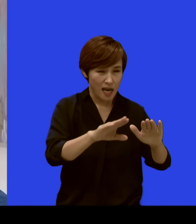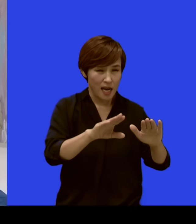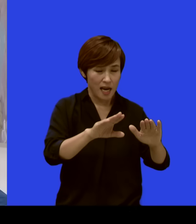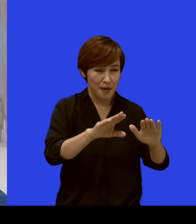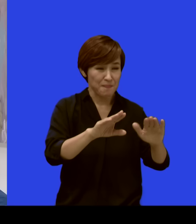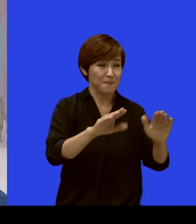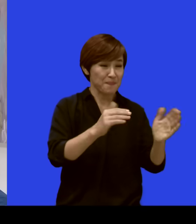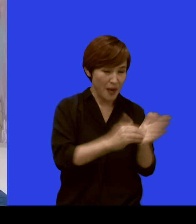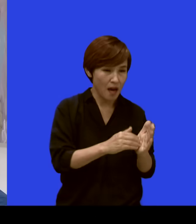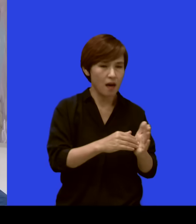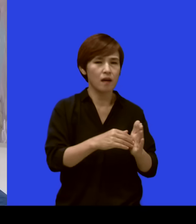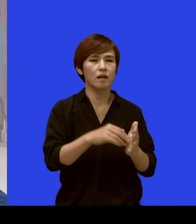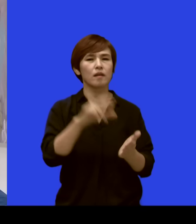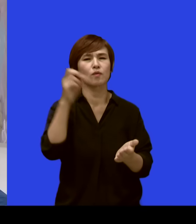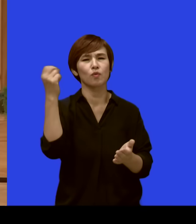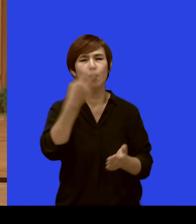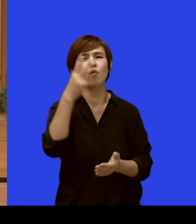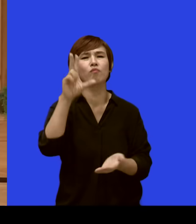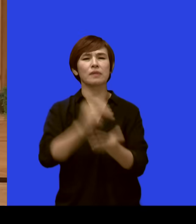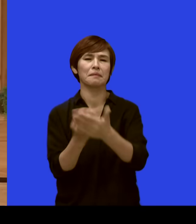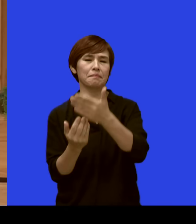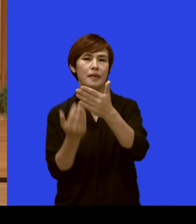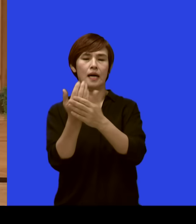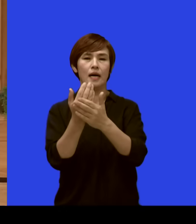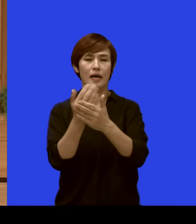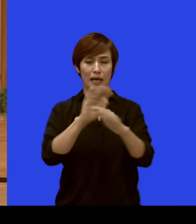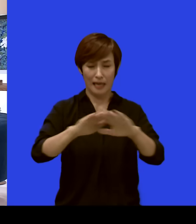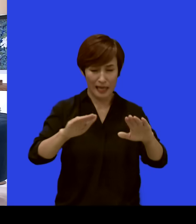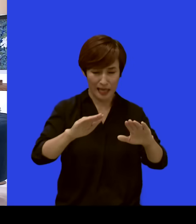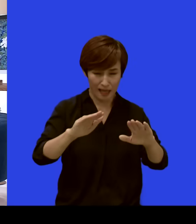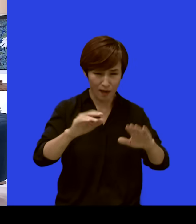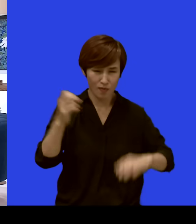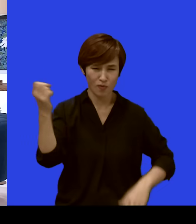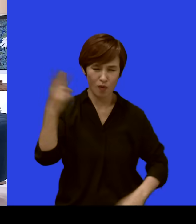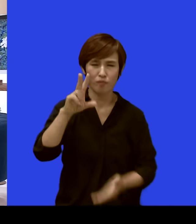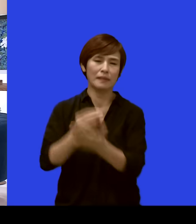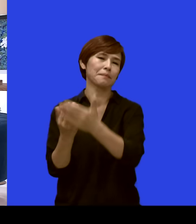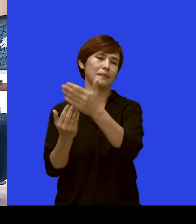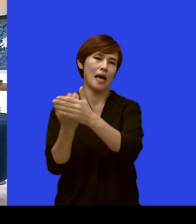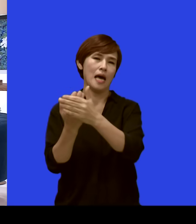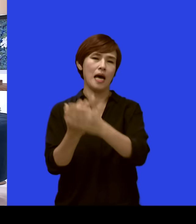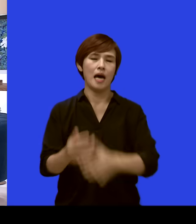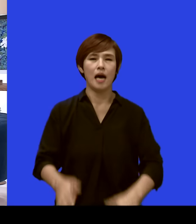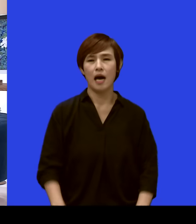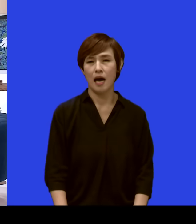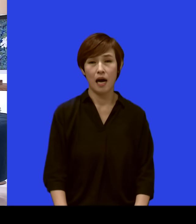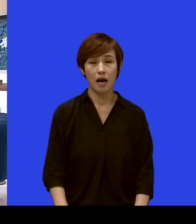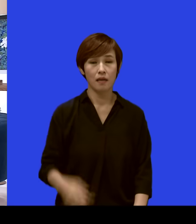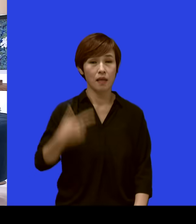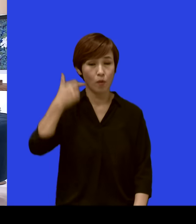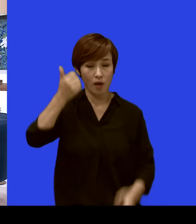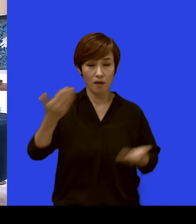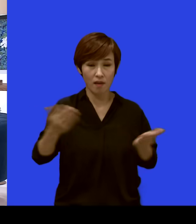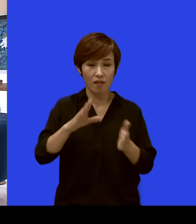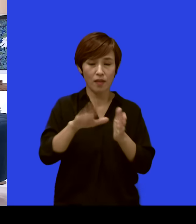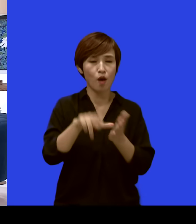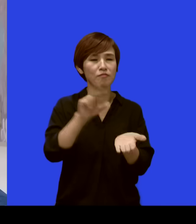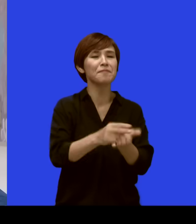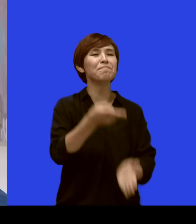문제가 생기고, 두 번째 문제를 풀면 세 번째 문제가 생기고. 그러니까 저는 제가 목회하면 그런 일 없을 줄